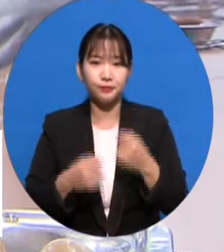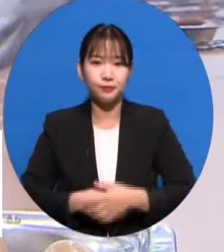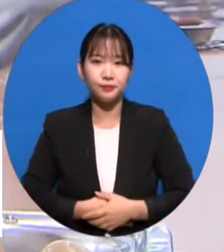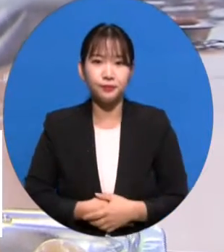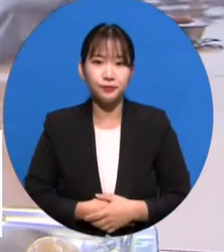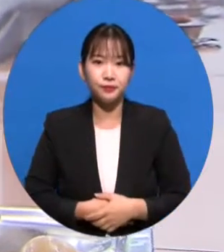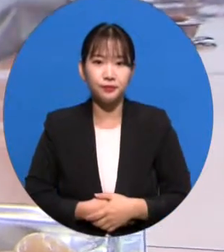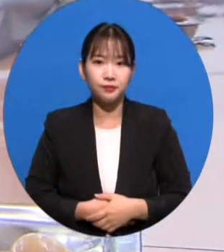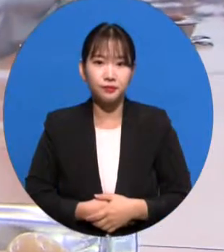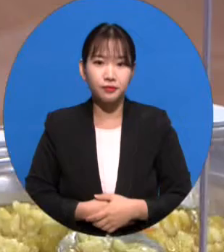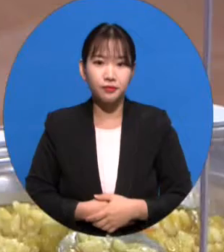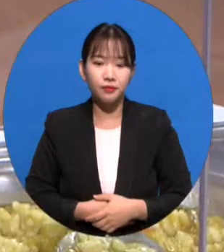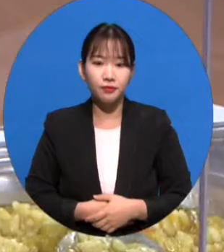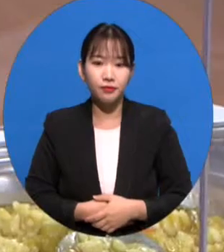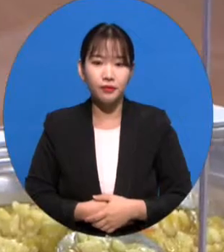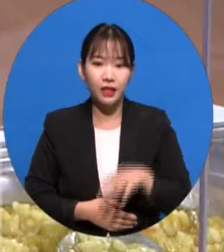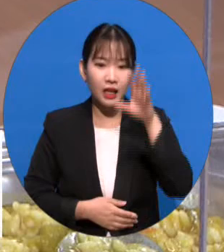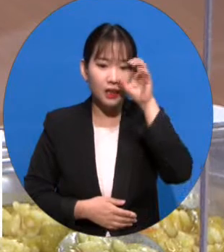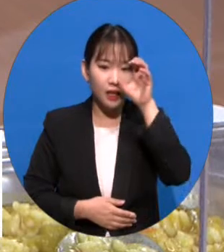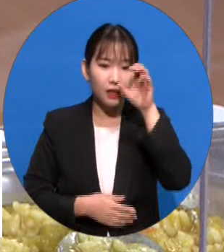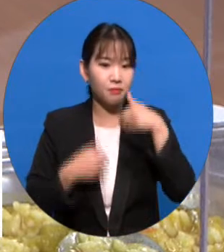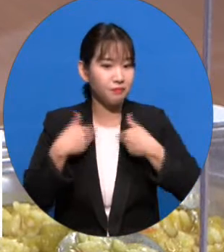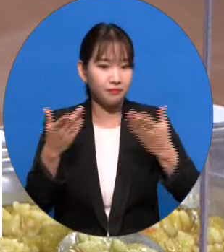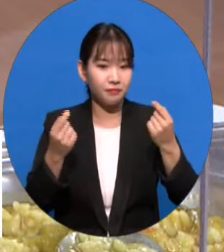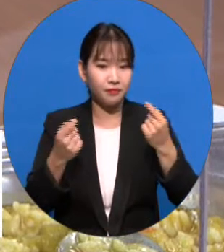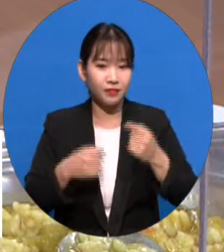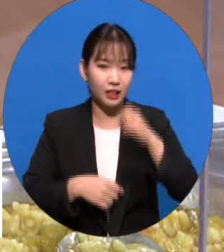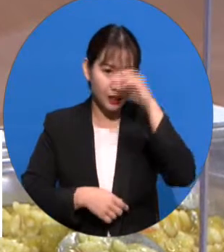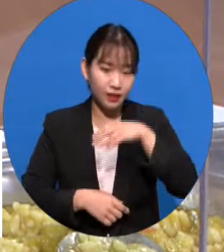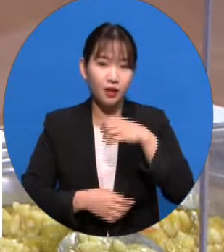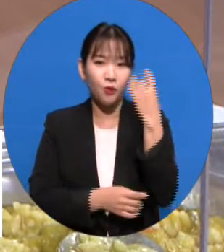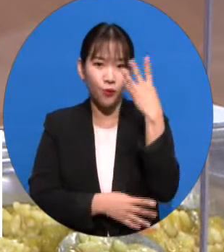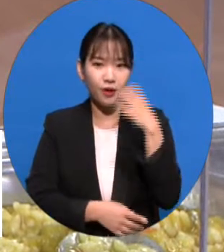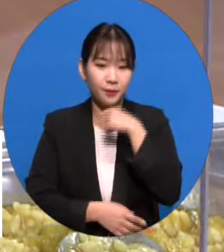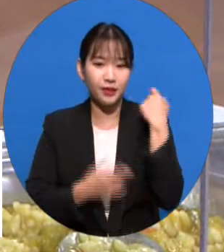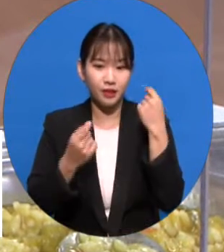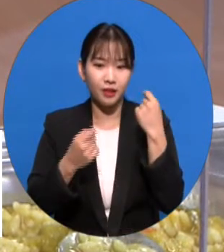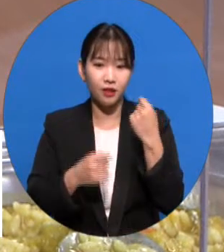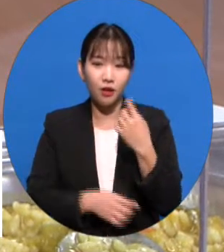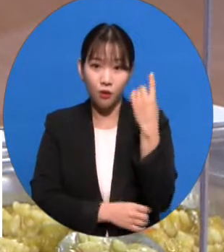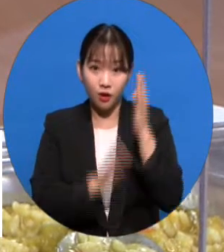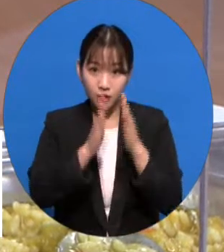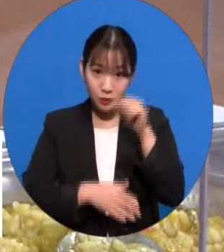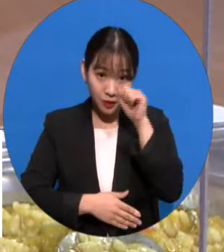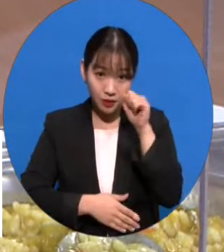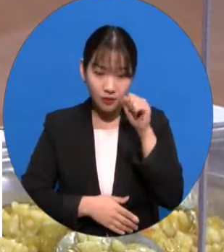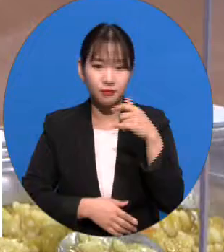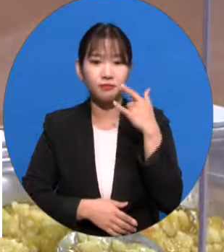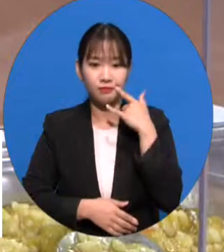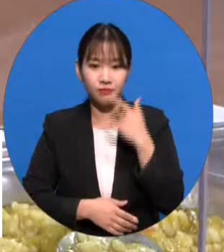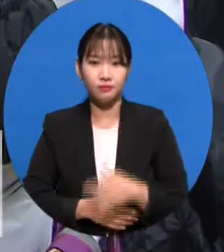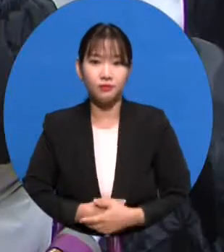더 맛있는 것 같아요. 달걀 같은 것도 필요 없는 것 같아요. 그냥 원래 맛있는 것 같고. 원래 야채를 좋아해요?